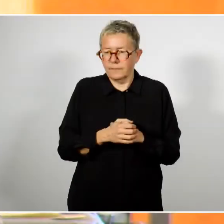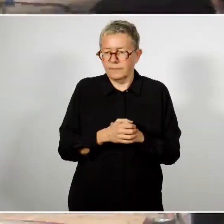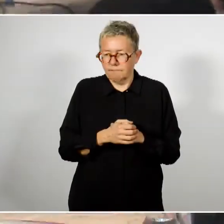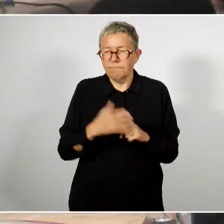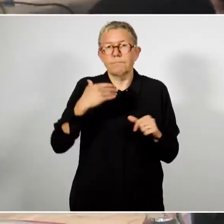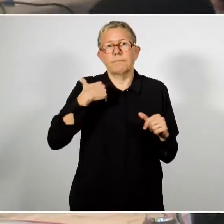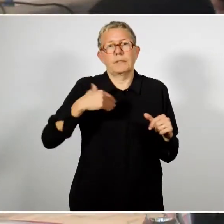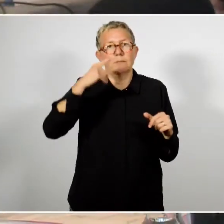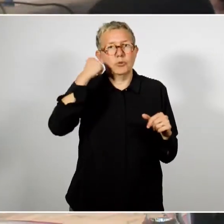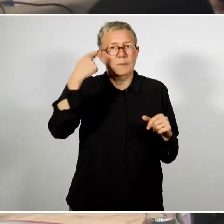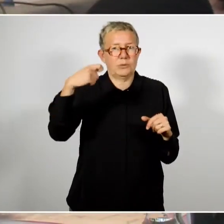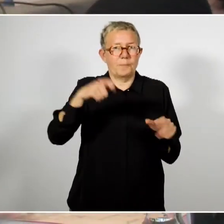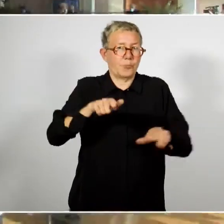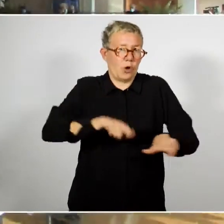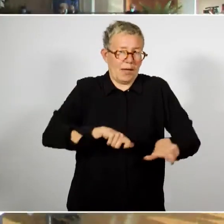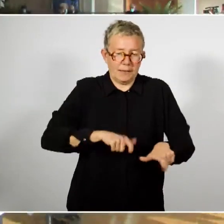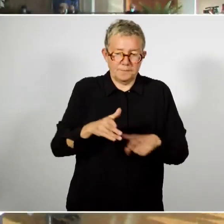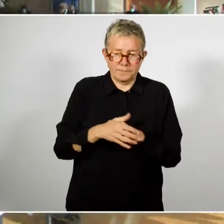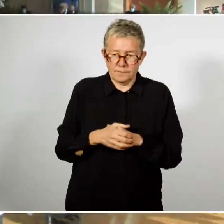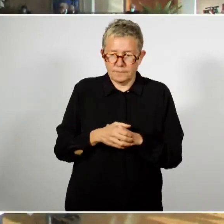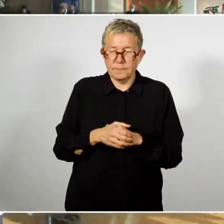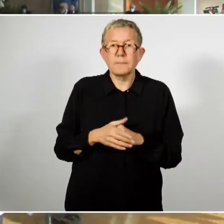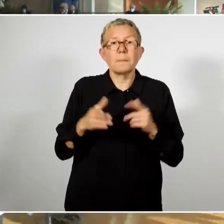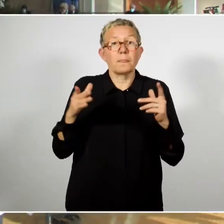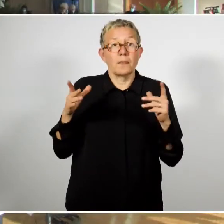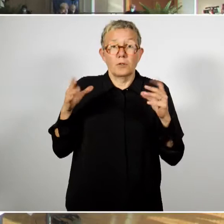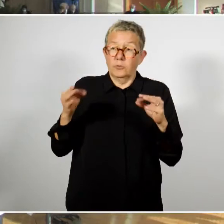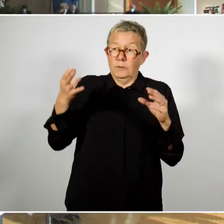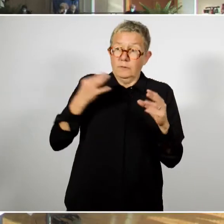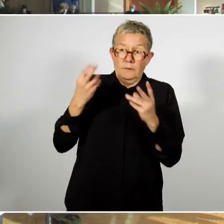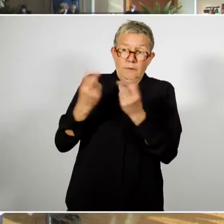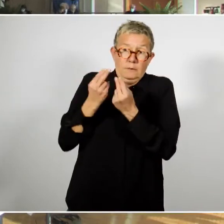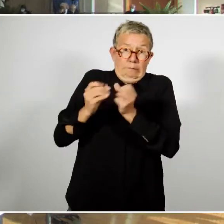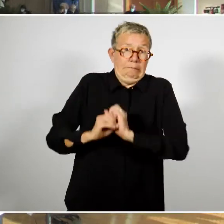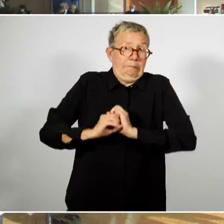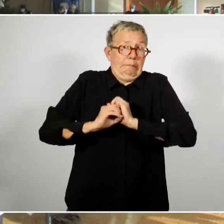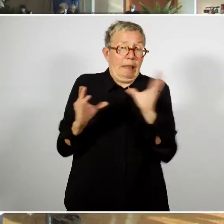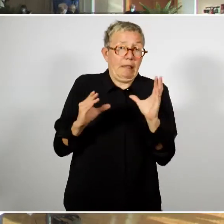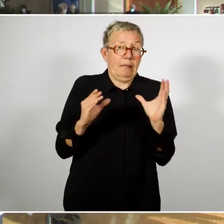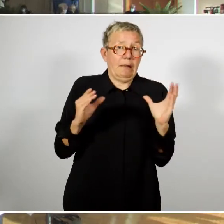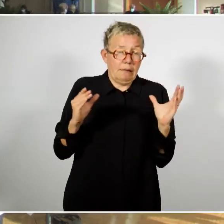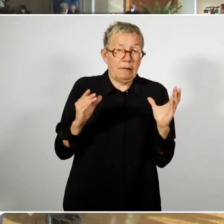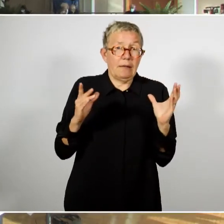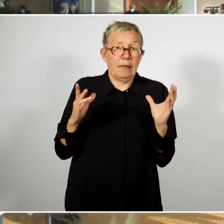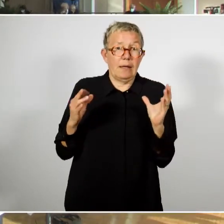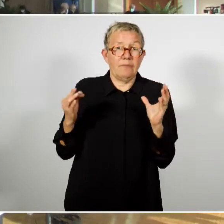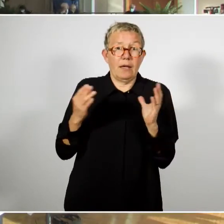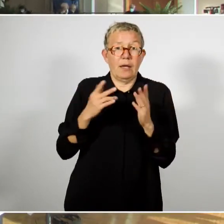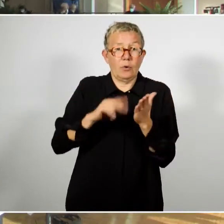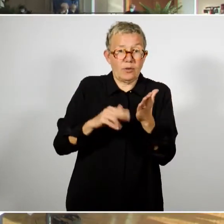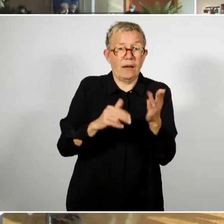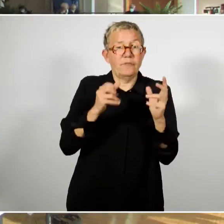Merci Monsieur le Président. Très chers collègues, si Pierre Augour a très bien rappelé la lettre de ce contrat, j'aimerais en revivifier